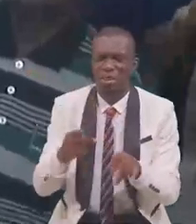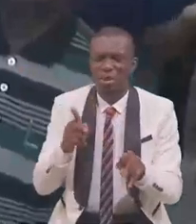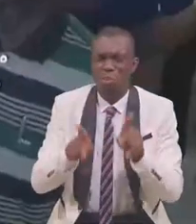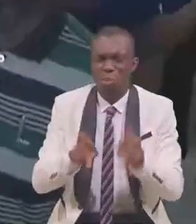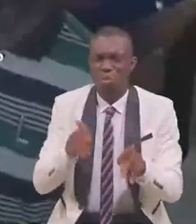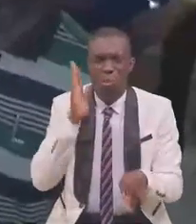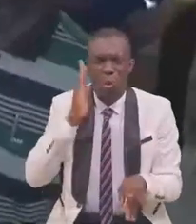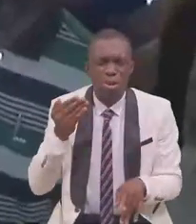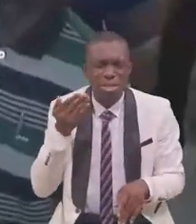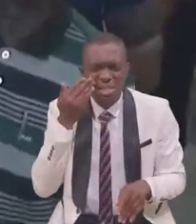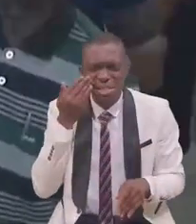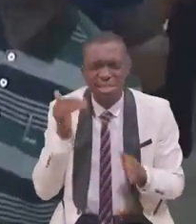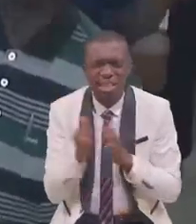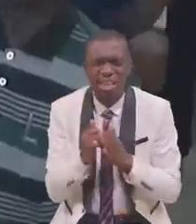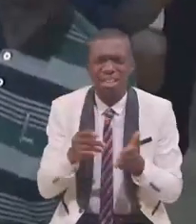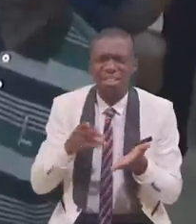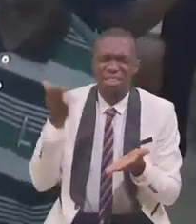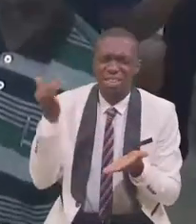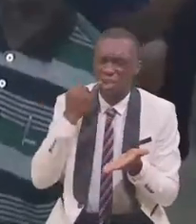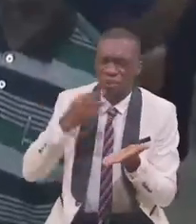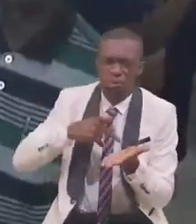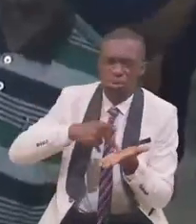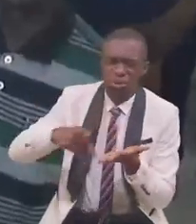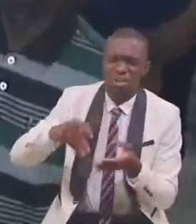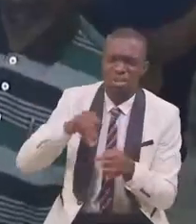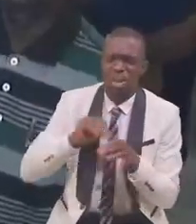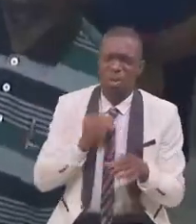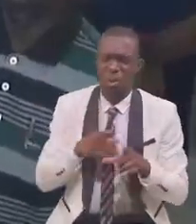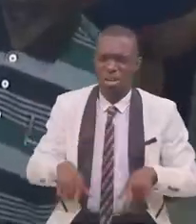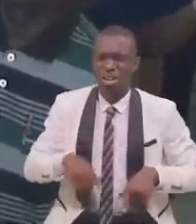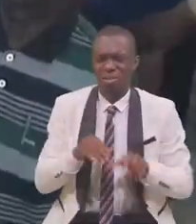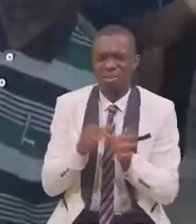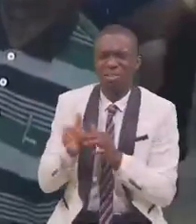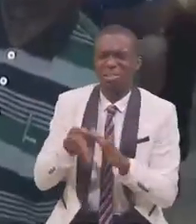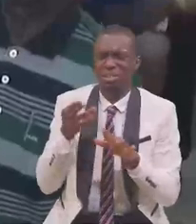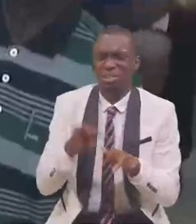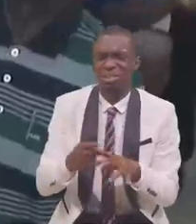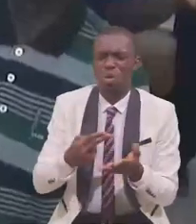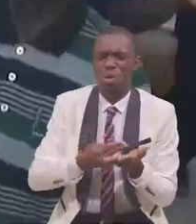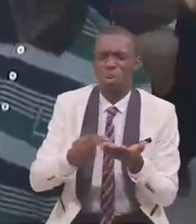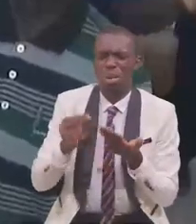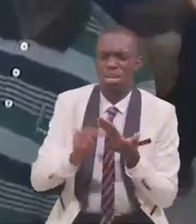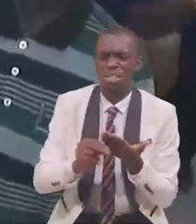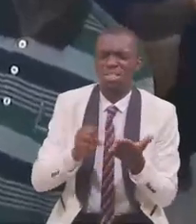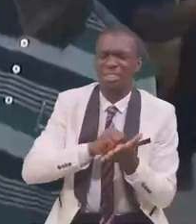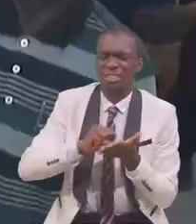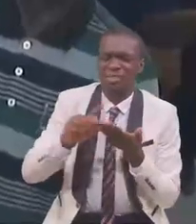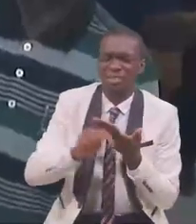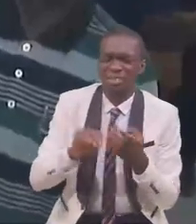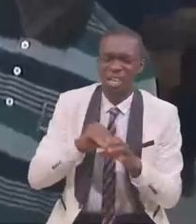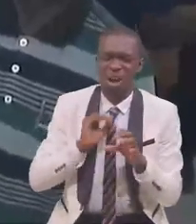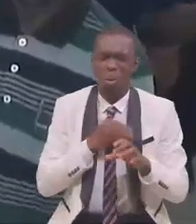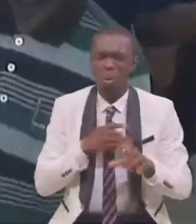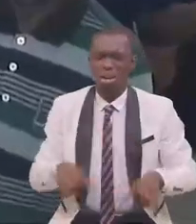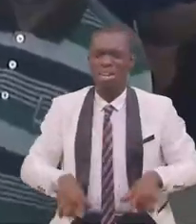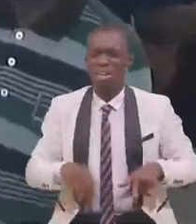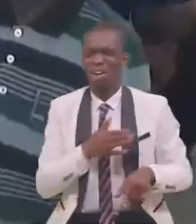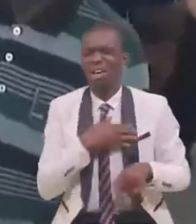la sanctification dans nos vies, la sainteté dans nos vies, que ce soit la sainteté visible et la sainteté